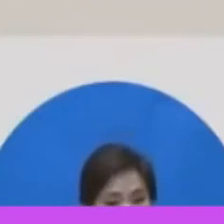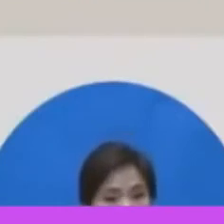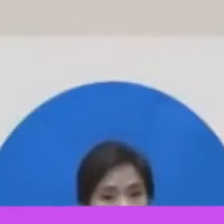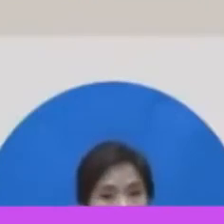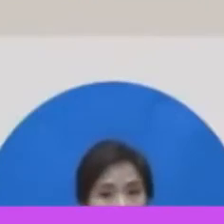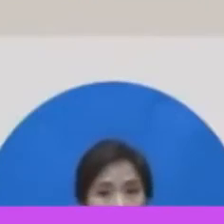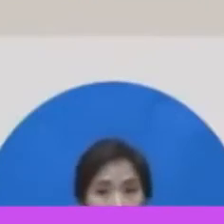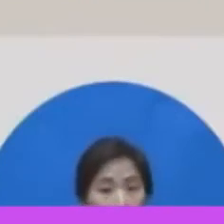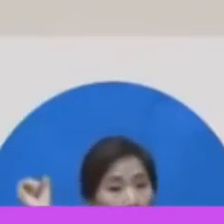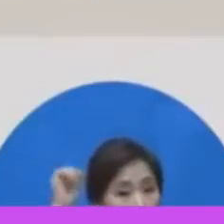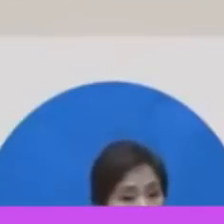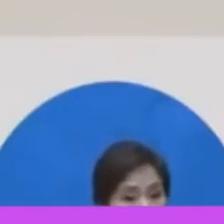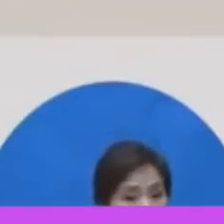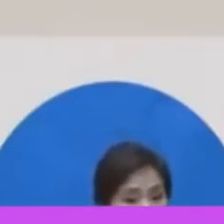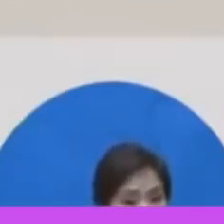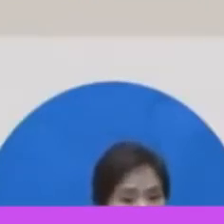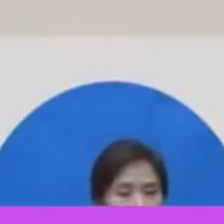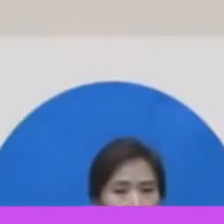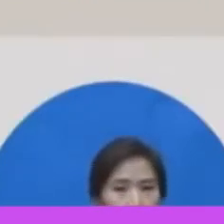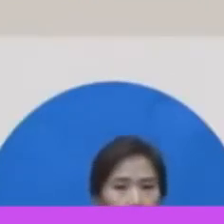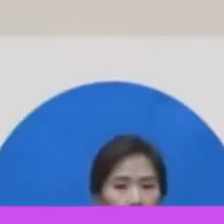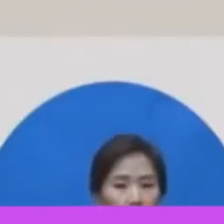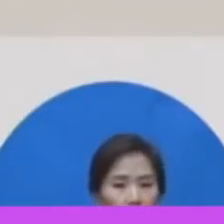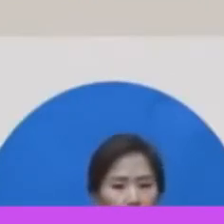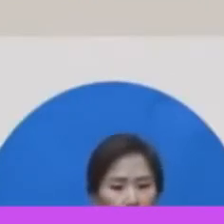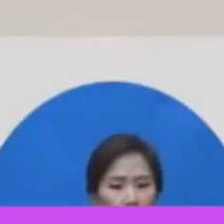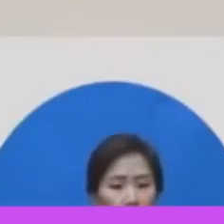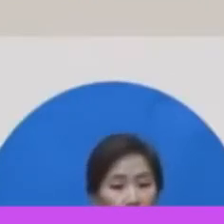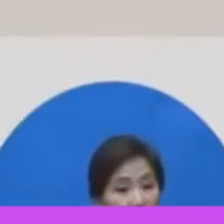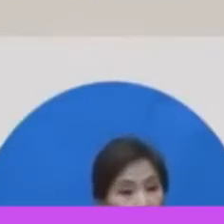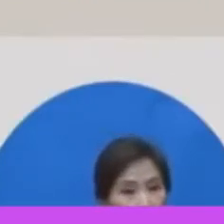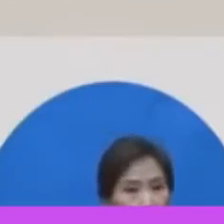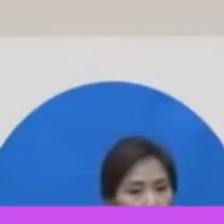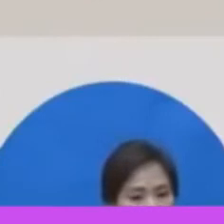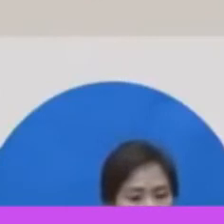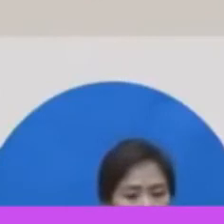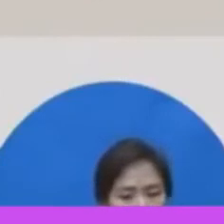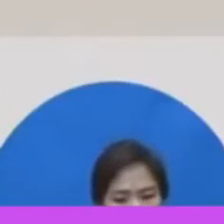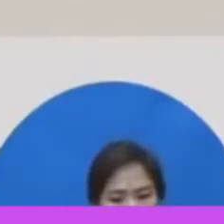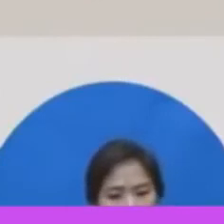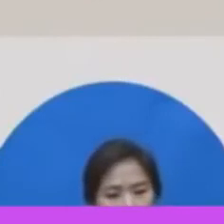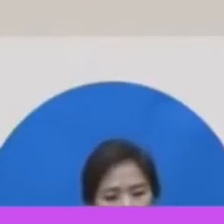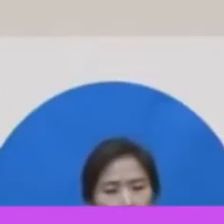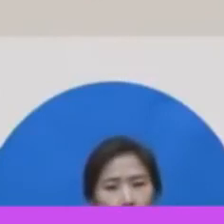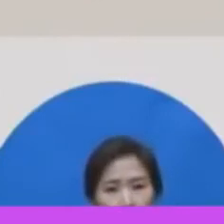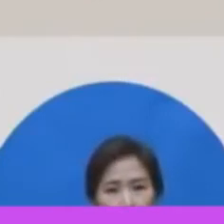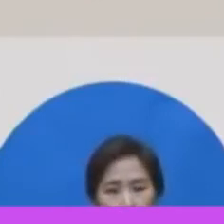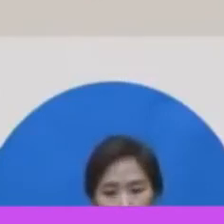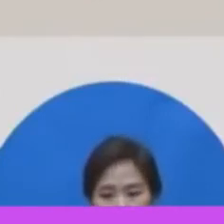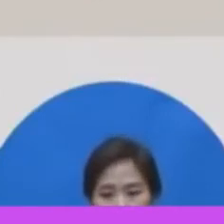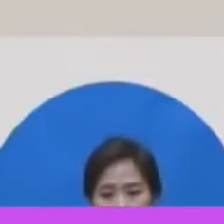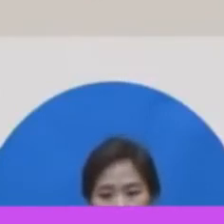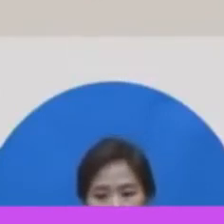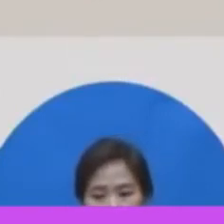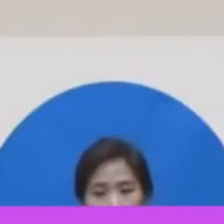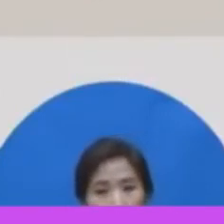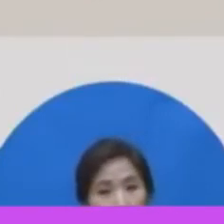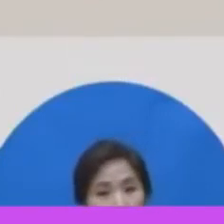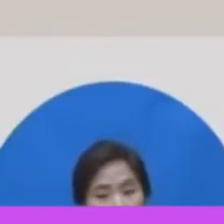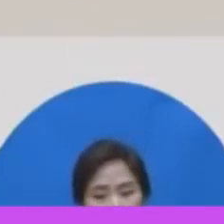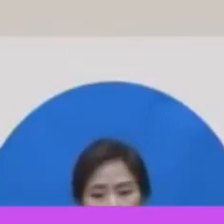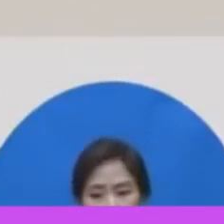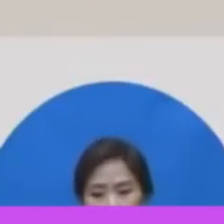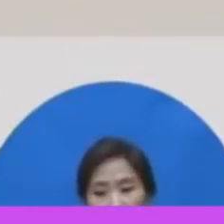관련해서 설립 시하고 설립 후하고 구분해서 볼 수도 있지만 행정관청 입장에서는 내부 규정에 의해서